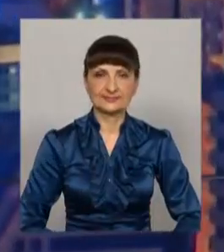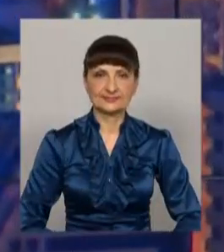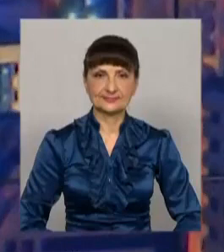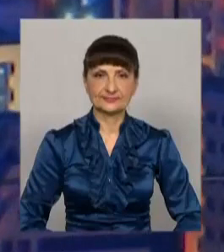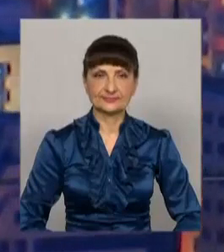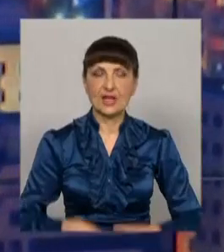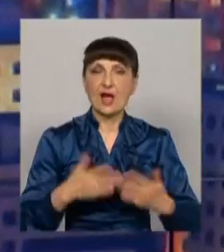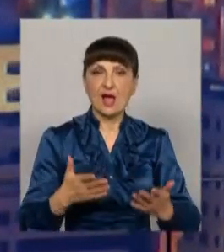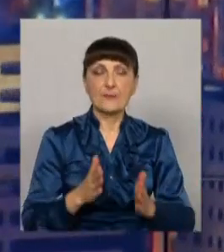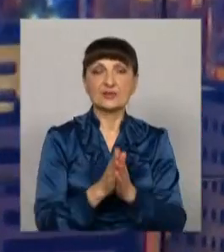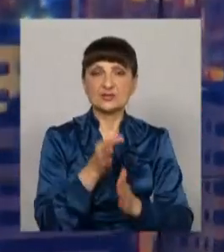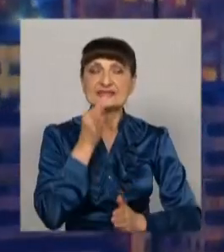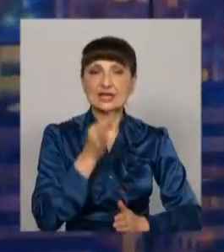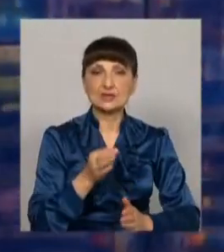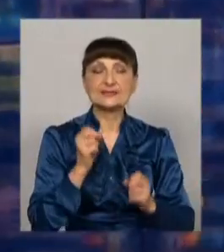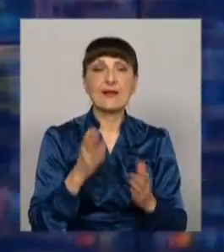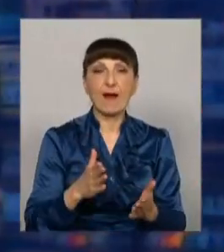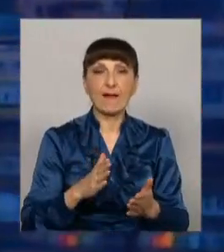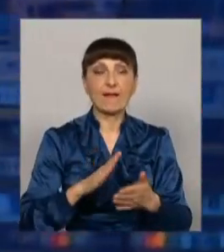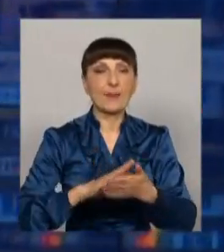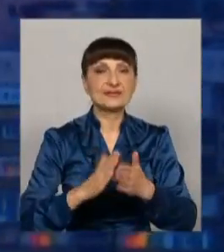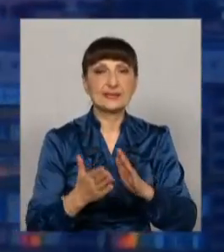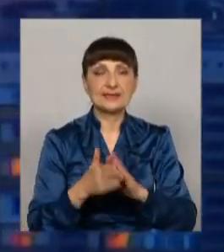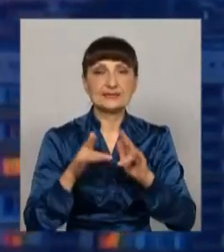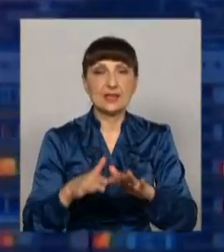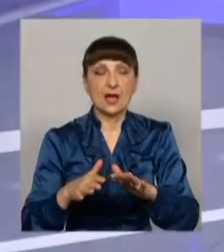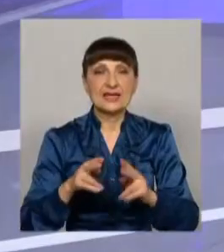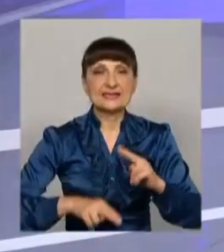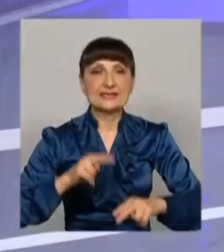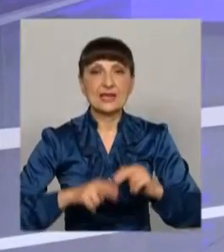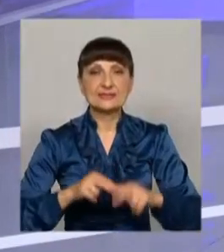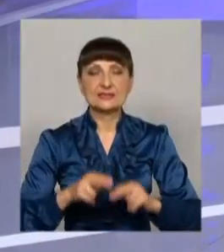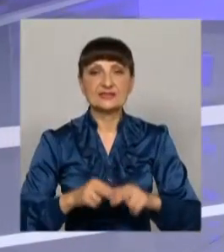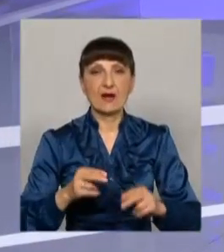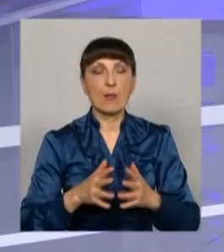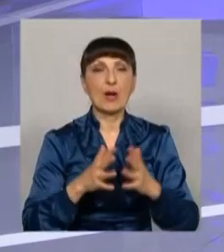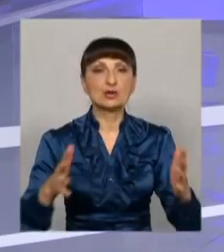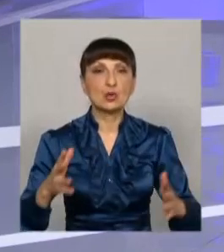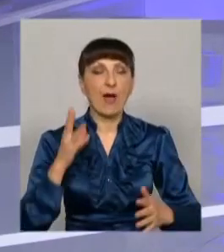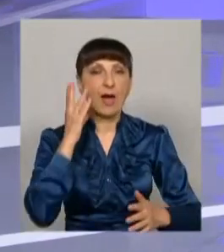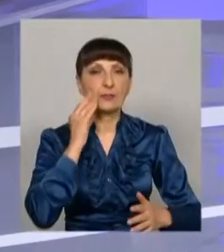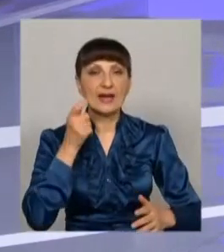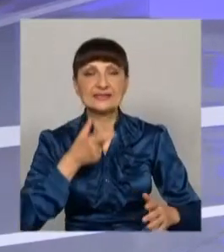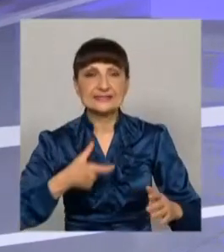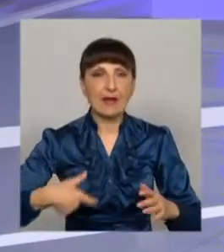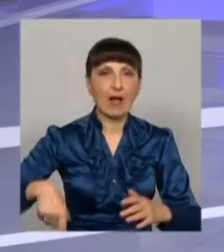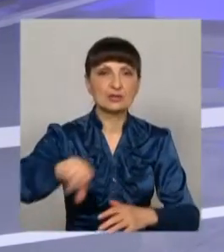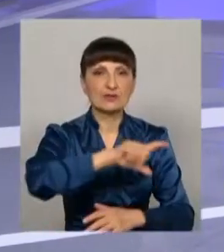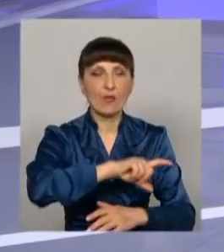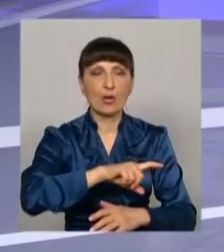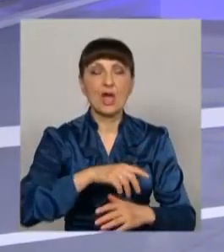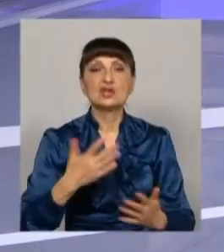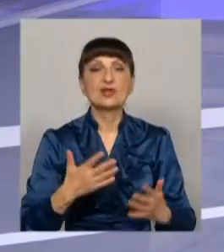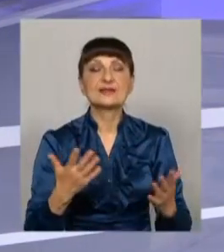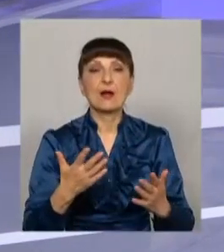А вот скажите, пожалуйста, как обстоят дела со строительством большой Алматинской кольцевой автодороги? На каком этапе сейчас